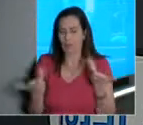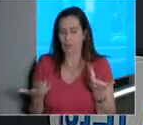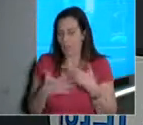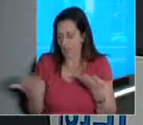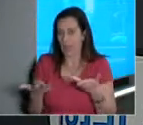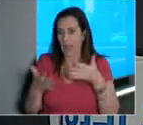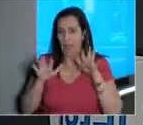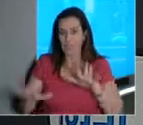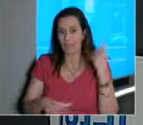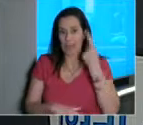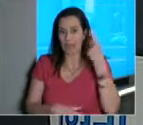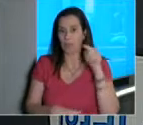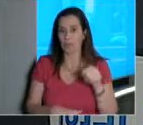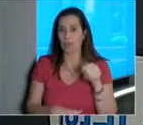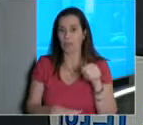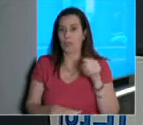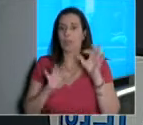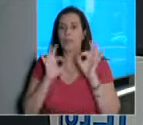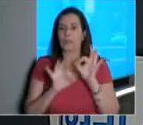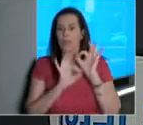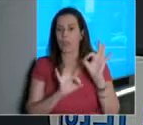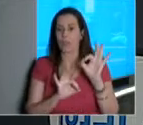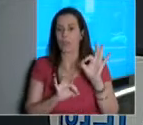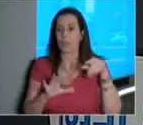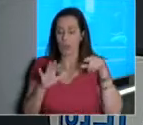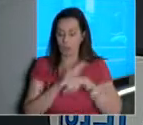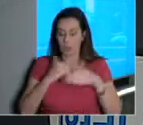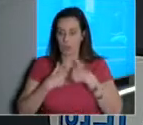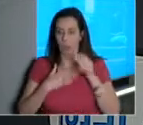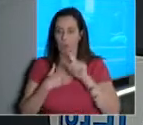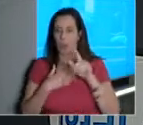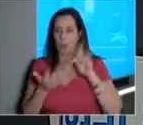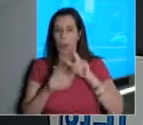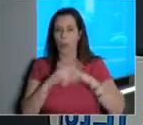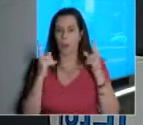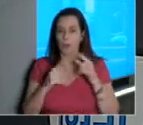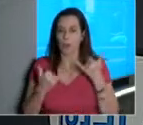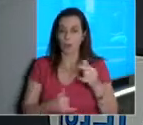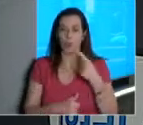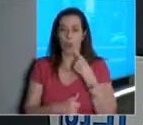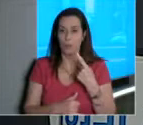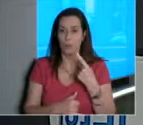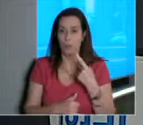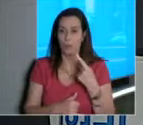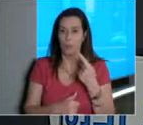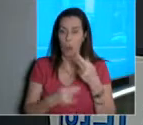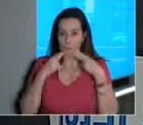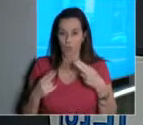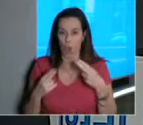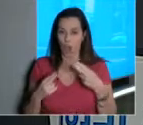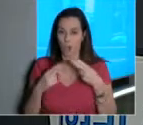כי הגזענים היחידים הם אלו שזה לגיטימי מבחינתם שהמסתננים אצלנו והם לא בשום מקום אחר. עכשיו, כשאת מדברת על רגע